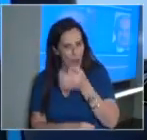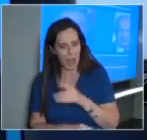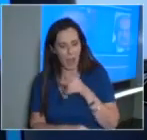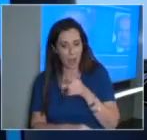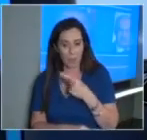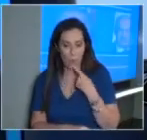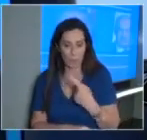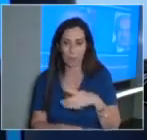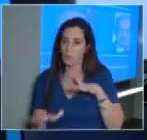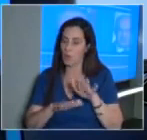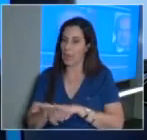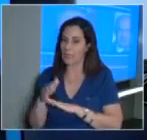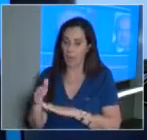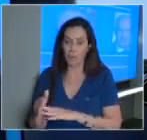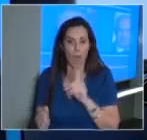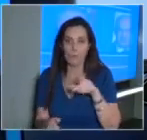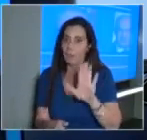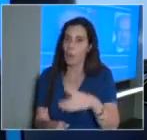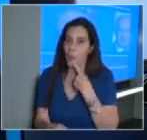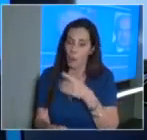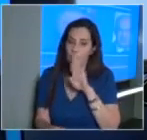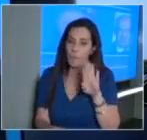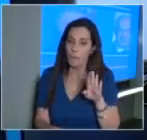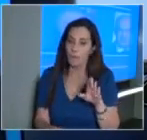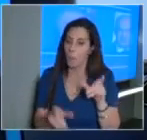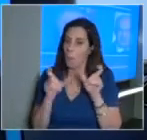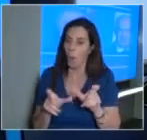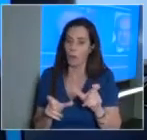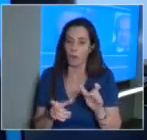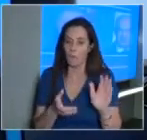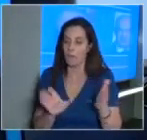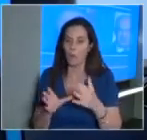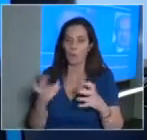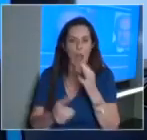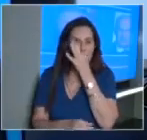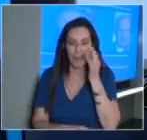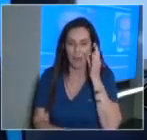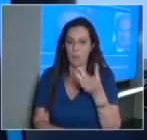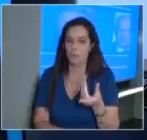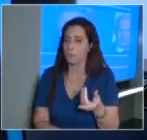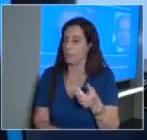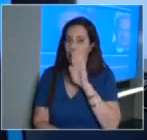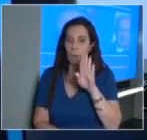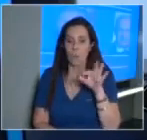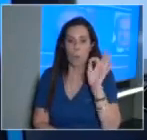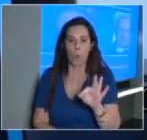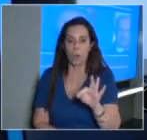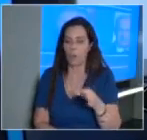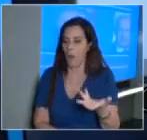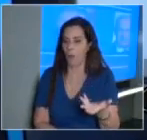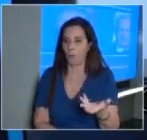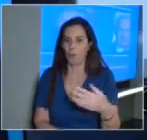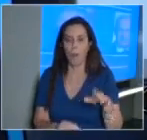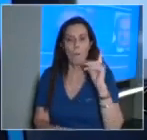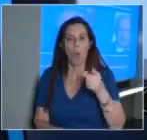עליך, אתם מדברים על ממשלת ימין, אבל אתם גם אומרים, נתניהו מונע פינוי חאן אל-אחמר, נתניהו מתרבד את חוק עונש מוות